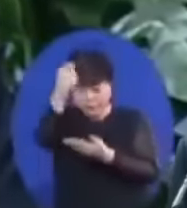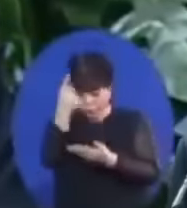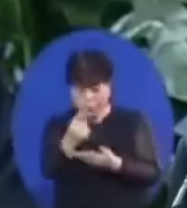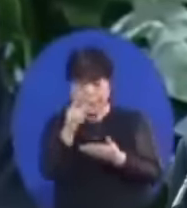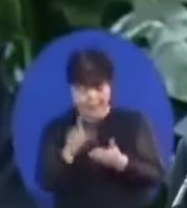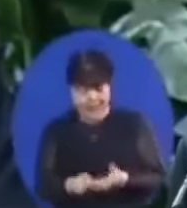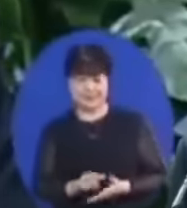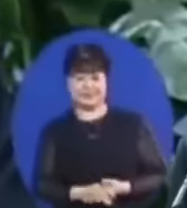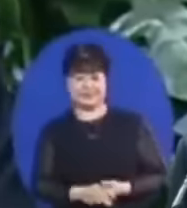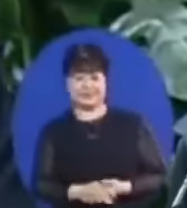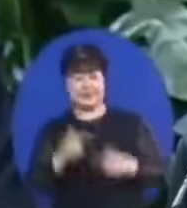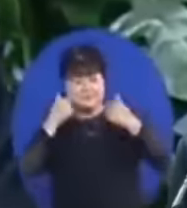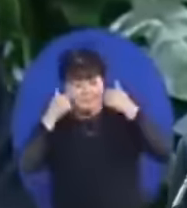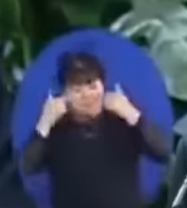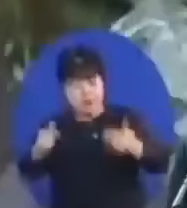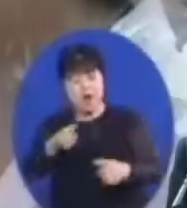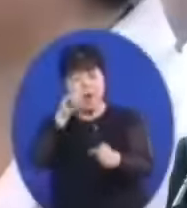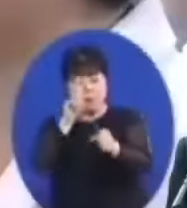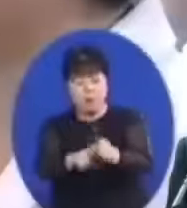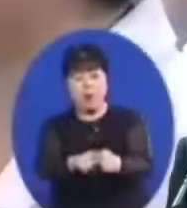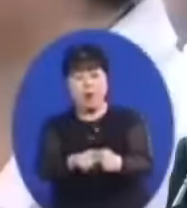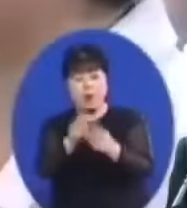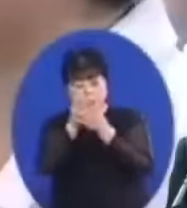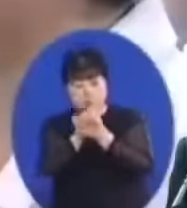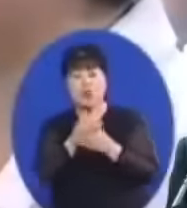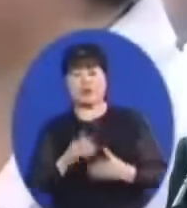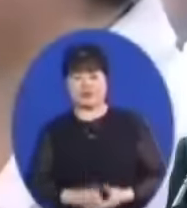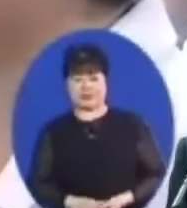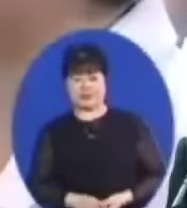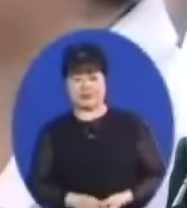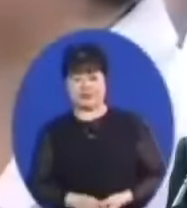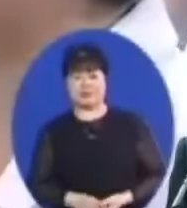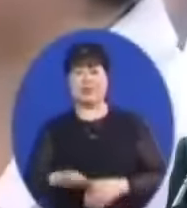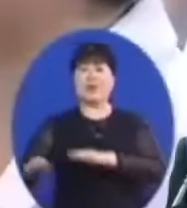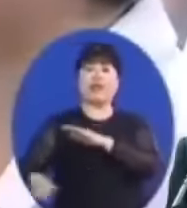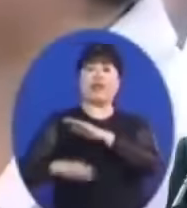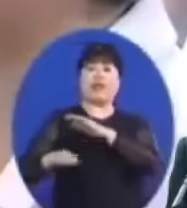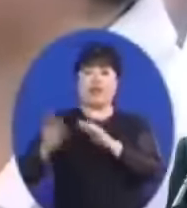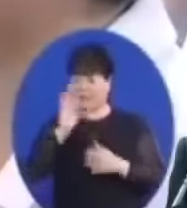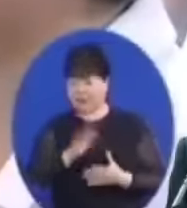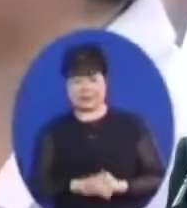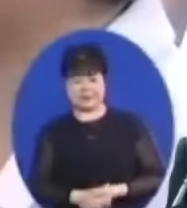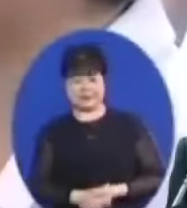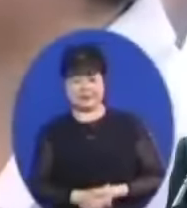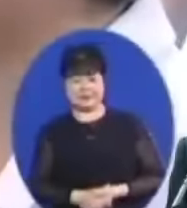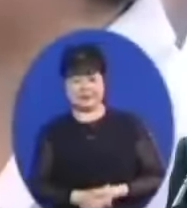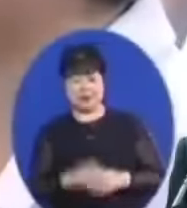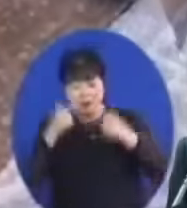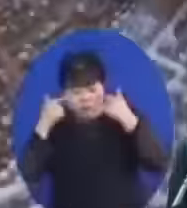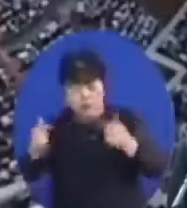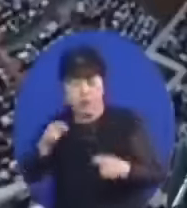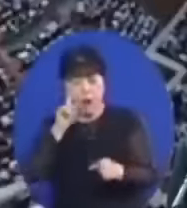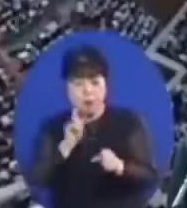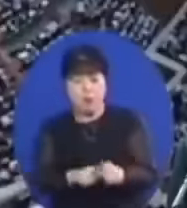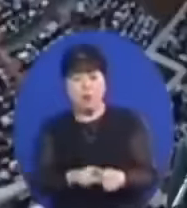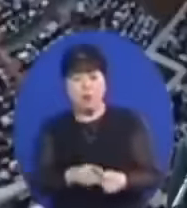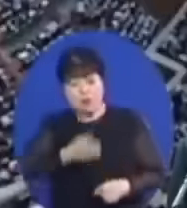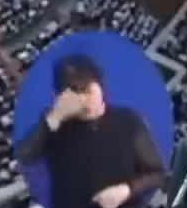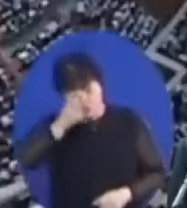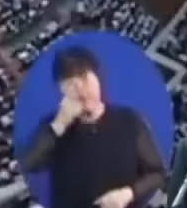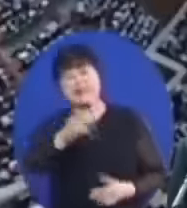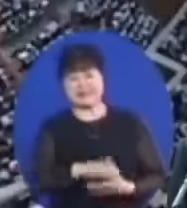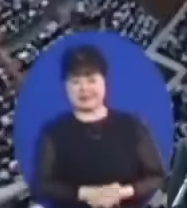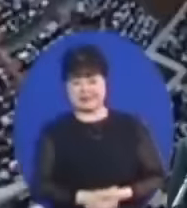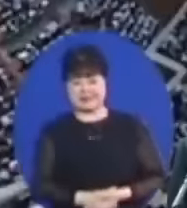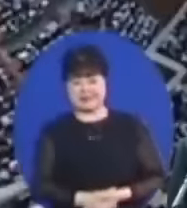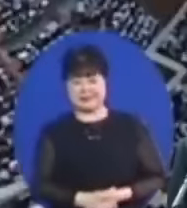나오면 여러분이 분명한 목표를 가지고 기도해야 되는 것입니다. 횡설수설해서는 안 되는 것입니다. 분명한 목표와 꿈을 말해야 되는